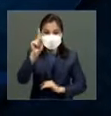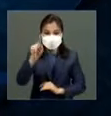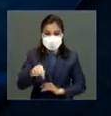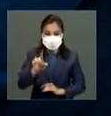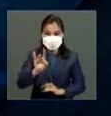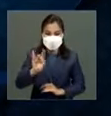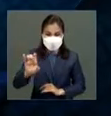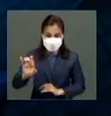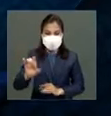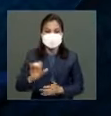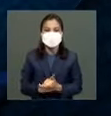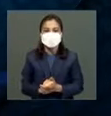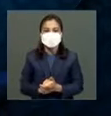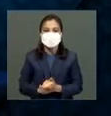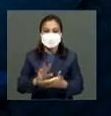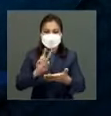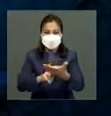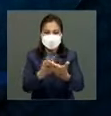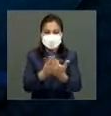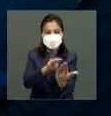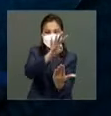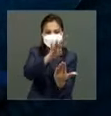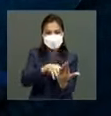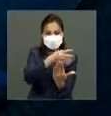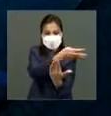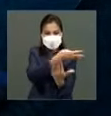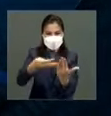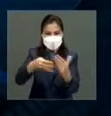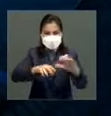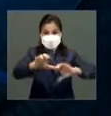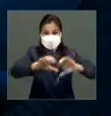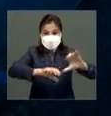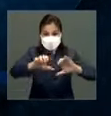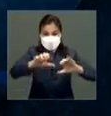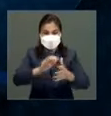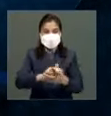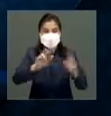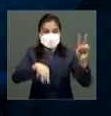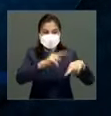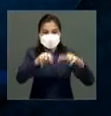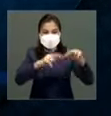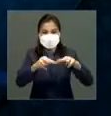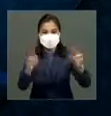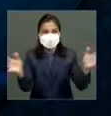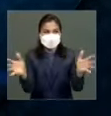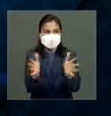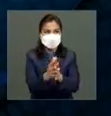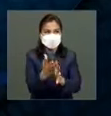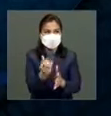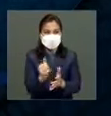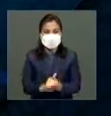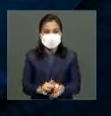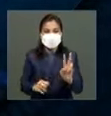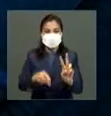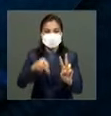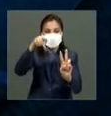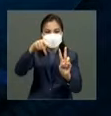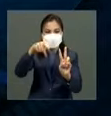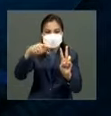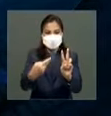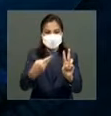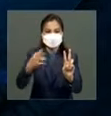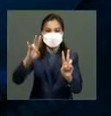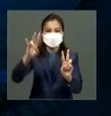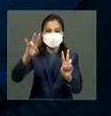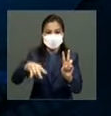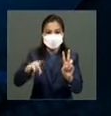ครับนี่คือสิ่งที่เป็นแผนขึ้นมาแล้วก็จะมีการตรวจรวมๆแล้วก็จะมีทั้งหมด 26,850 คน